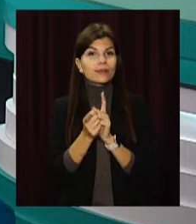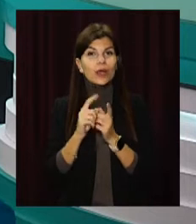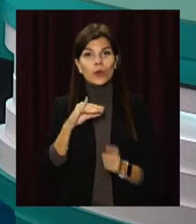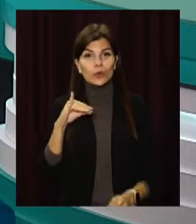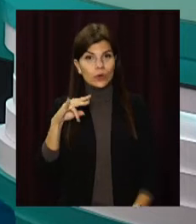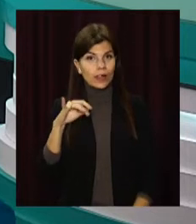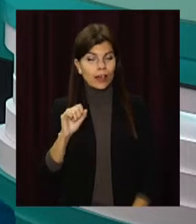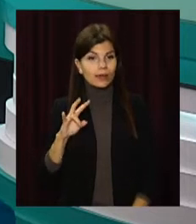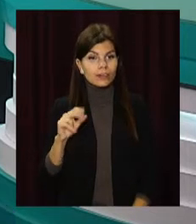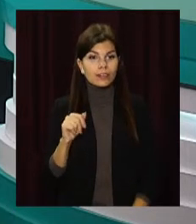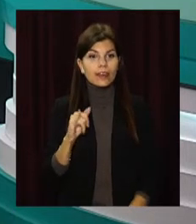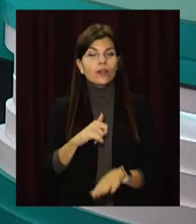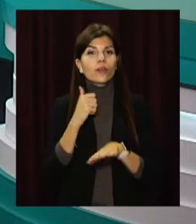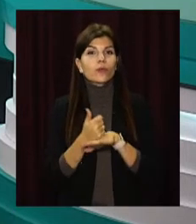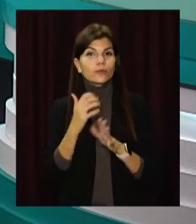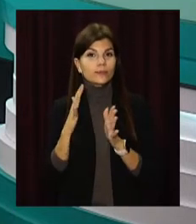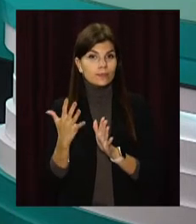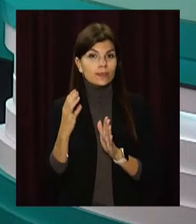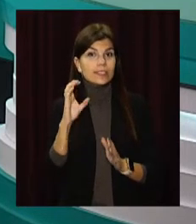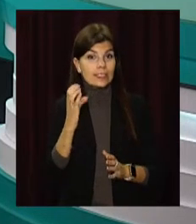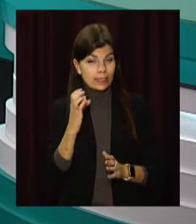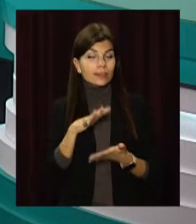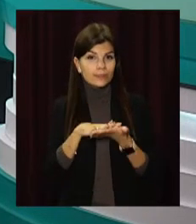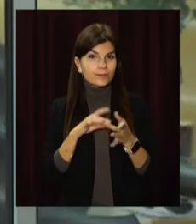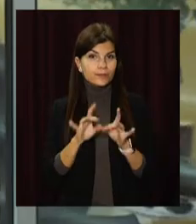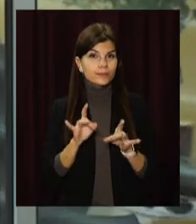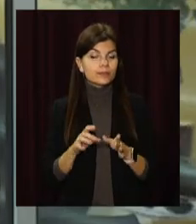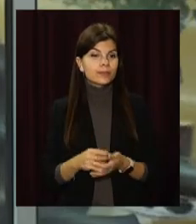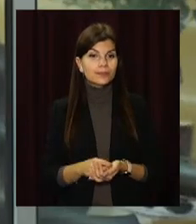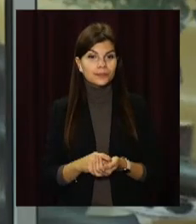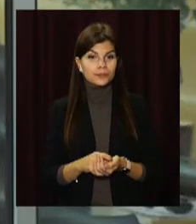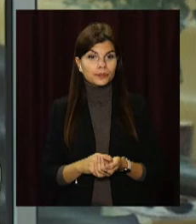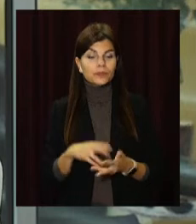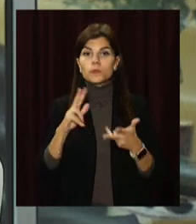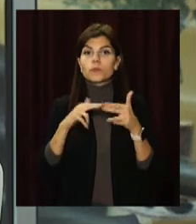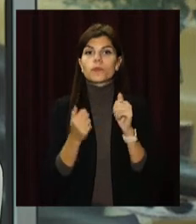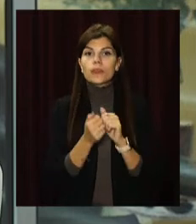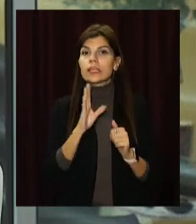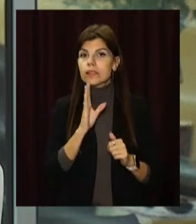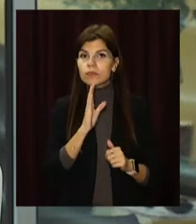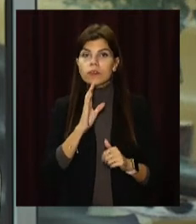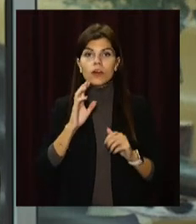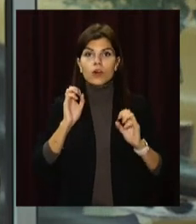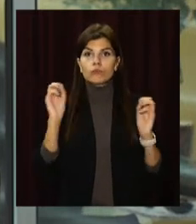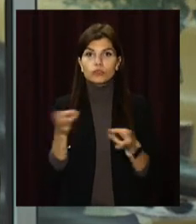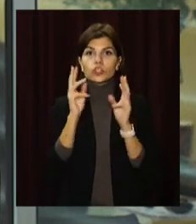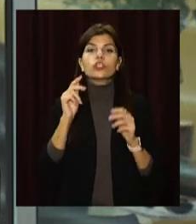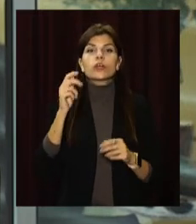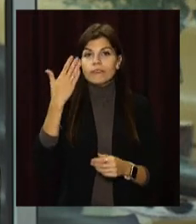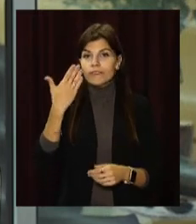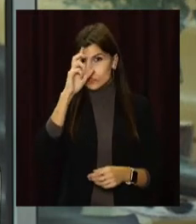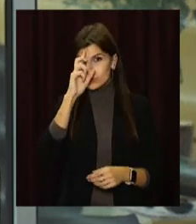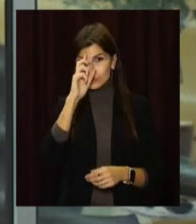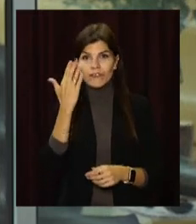сурдоперекладачка Юліана Пуговкіна. І про події середи – далі у випуску. У Кам'янському дівчина спалила державний прапор.